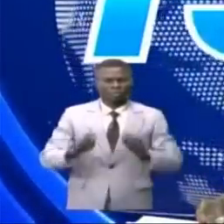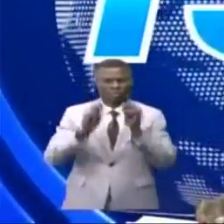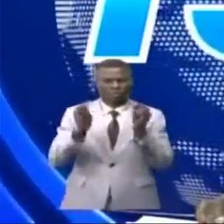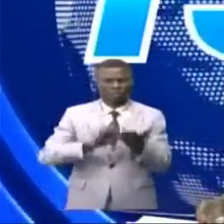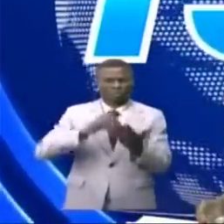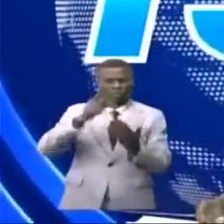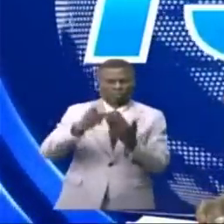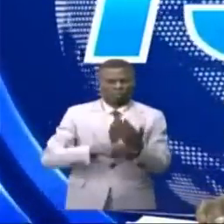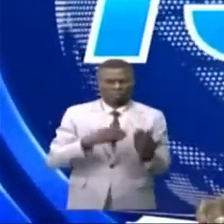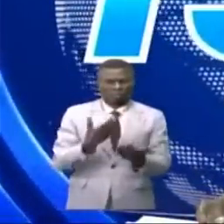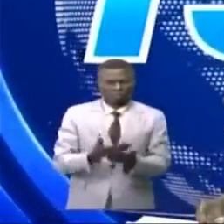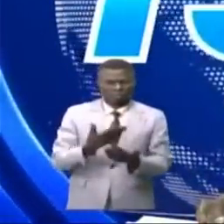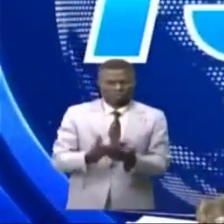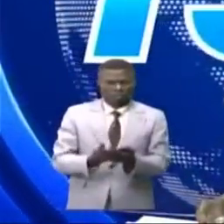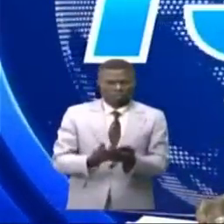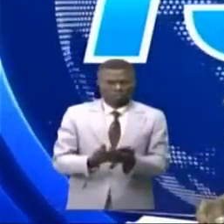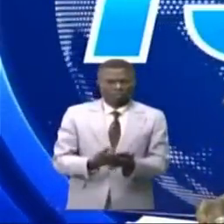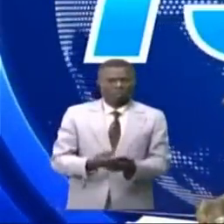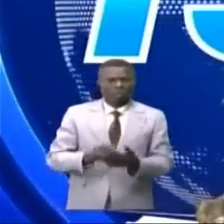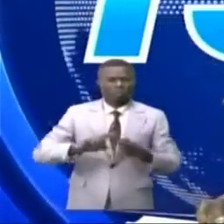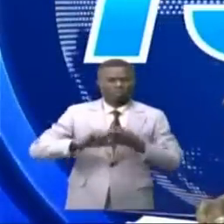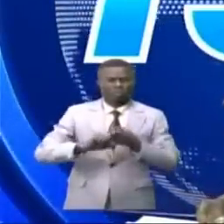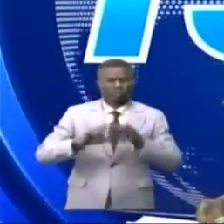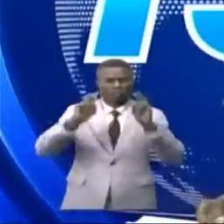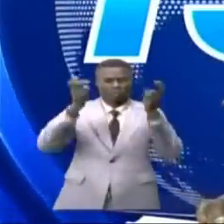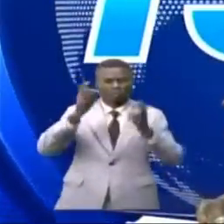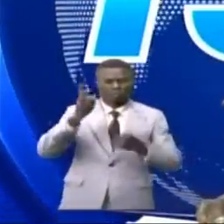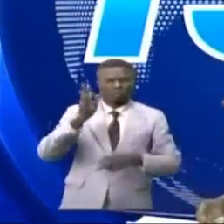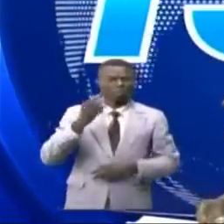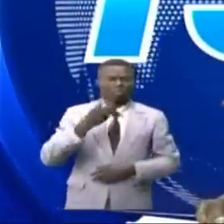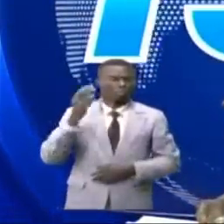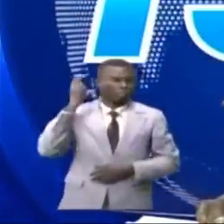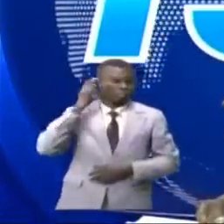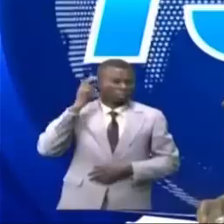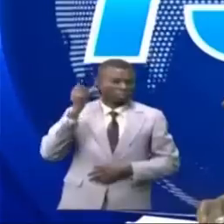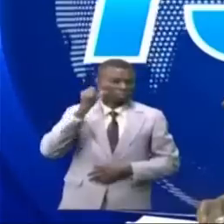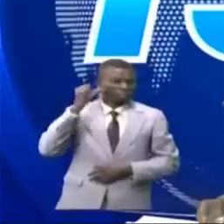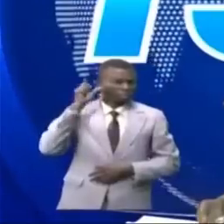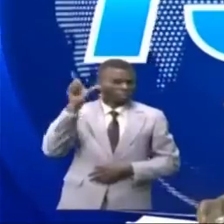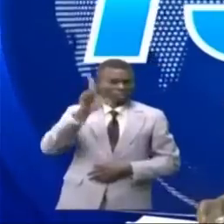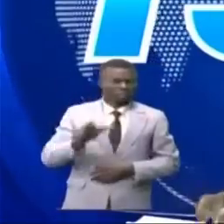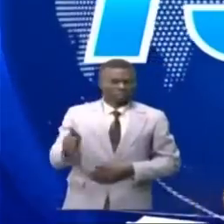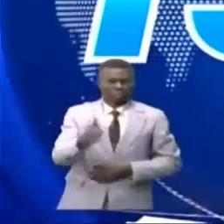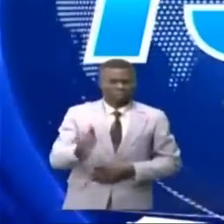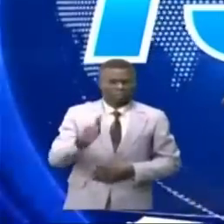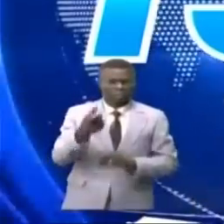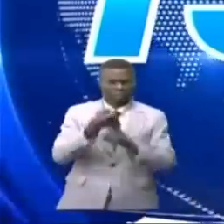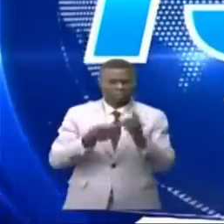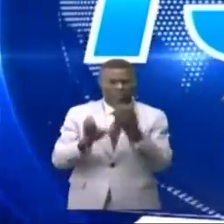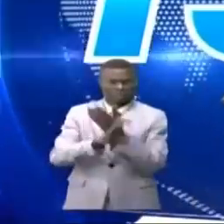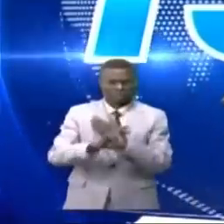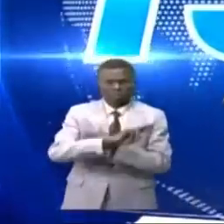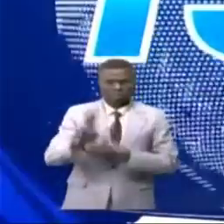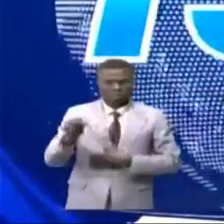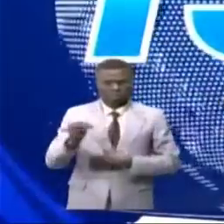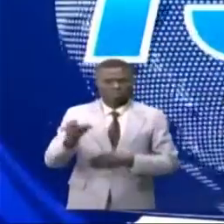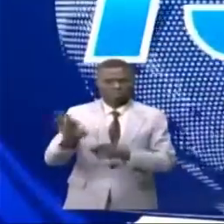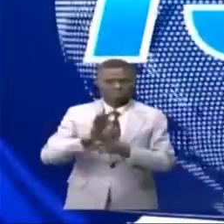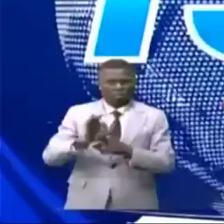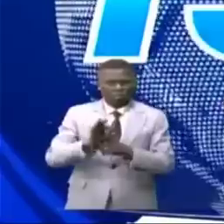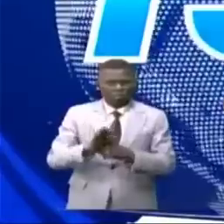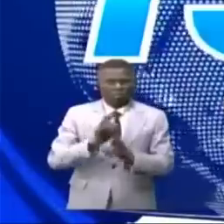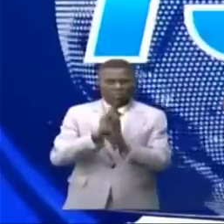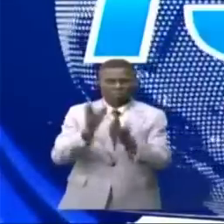projet d'urgence et de résilience urbaine de Kananga a tenu hier lundi 21 août 2023 un atelier de restitution